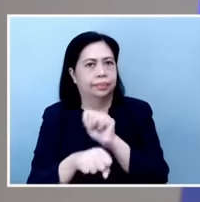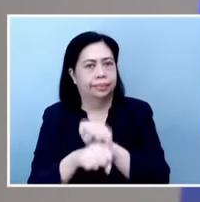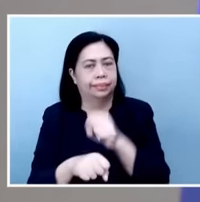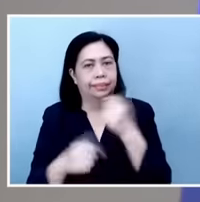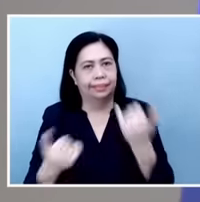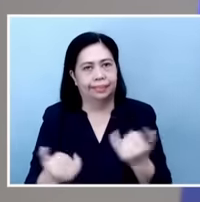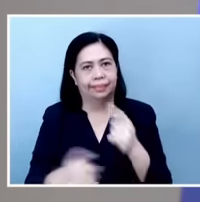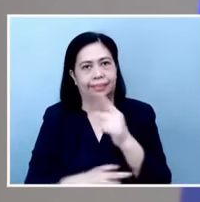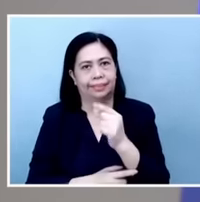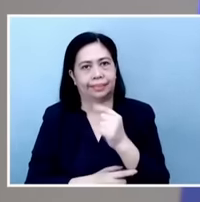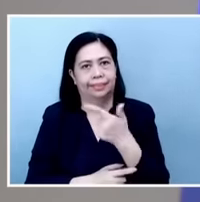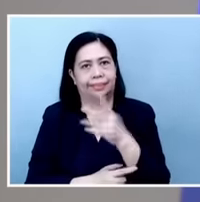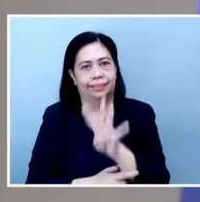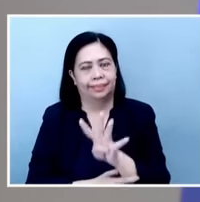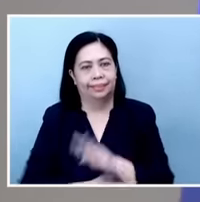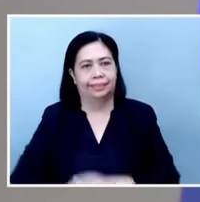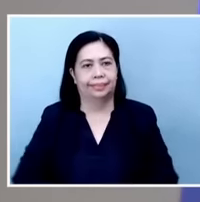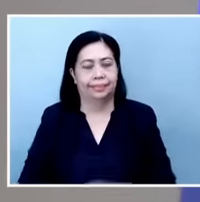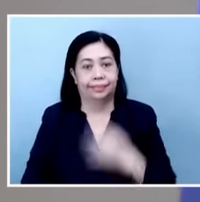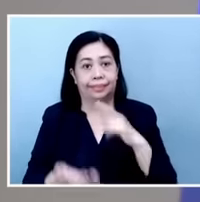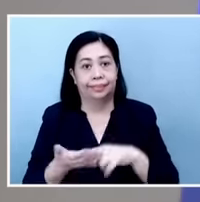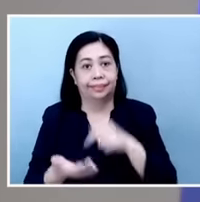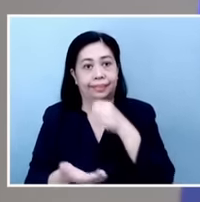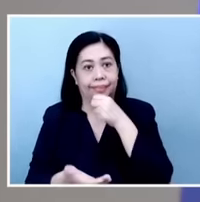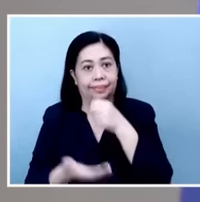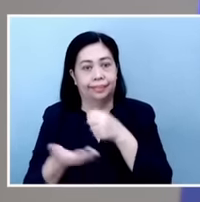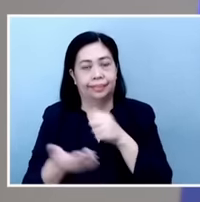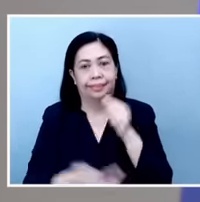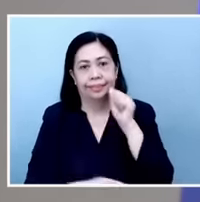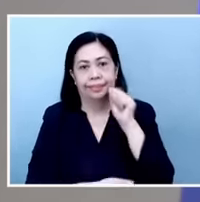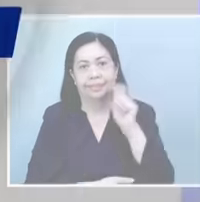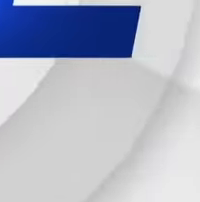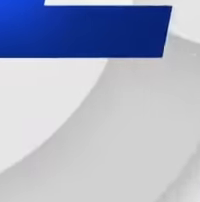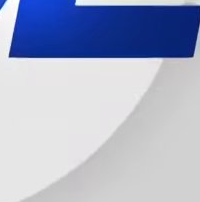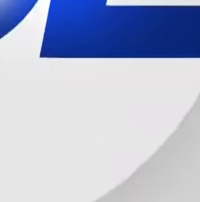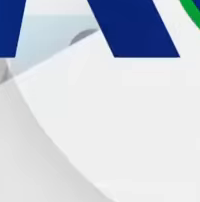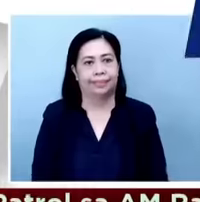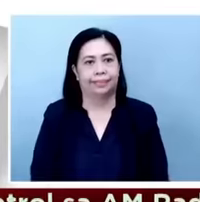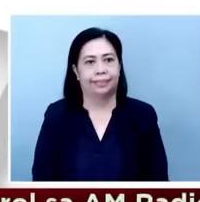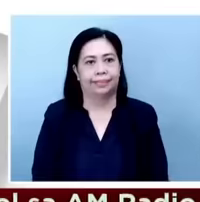ngayong 2024. Nagpapatrol, Andrea Tagines.